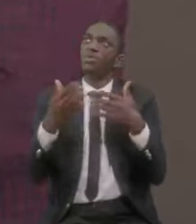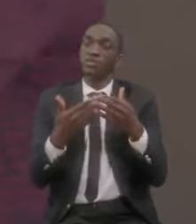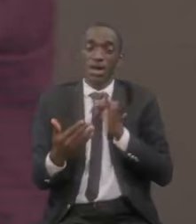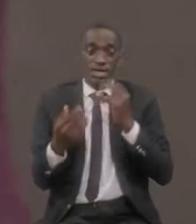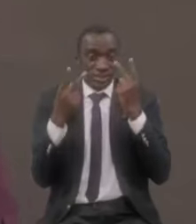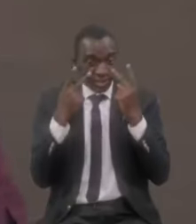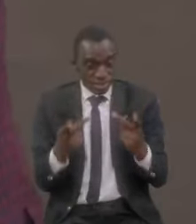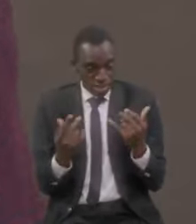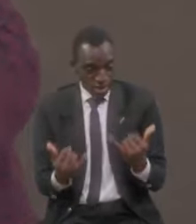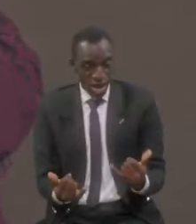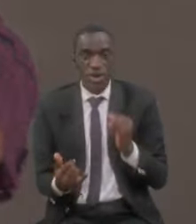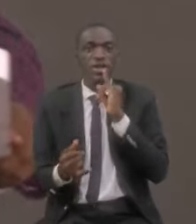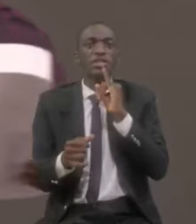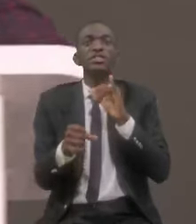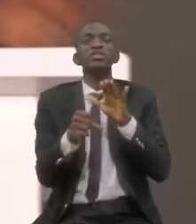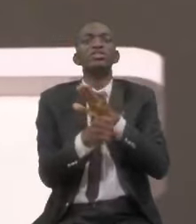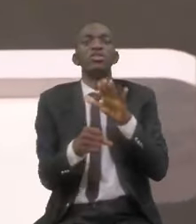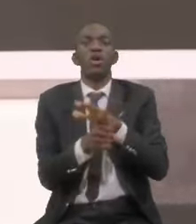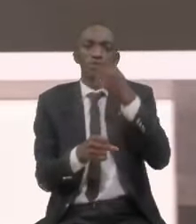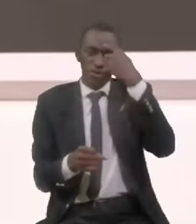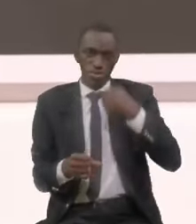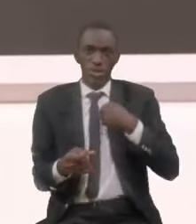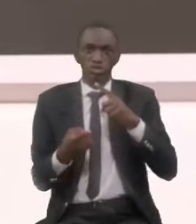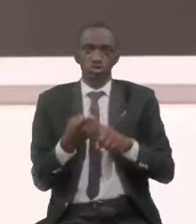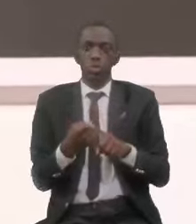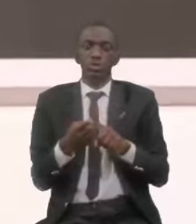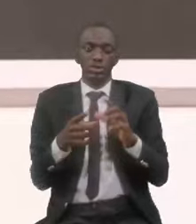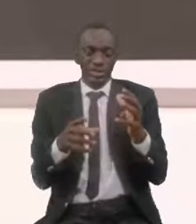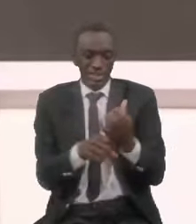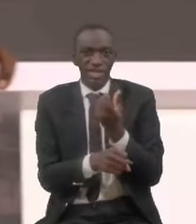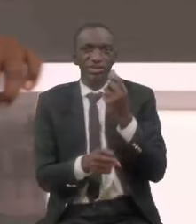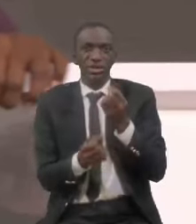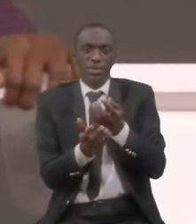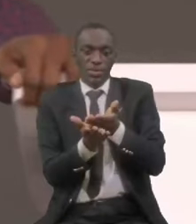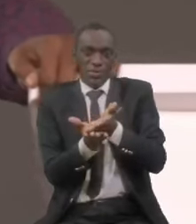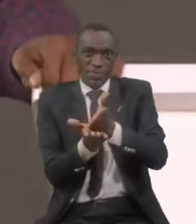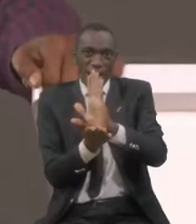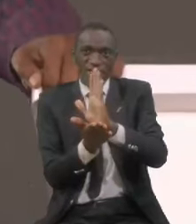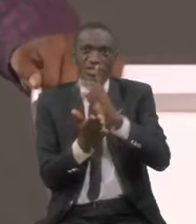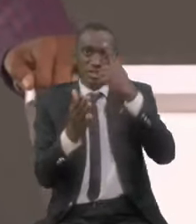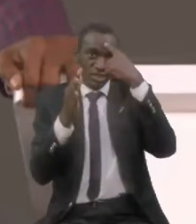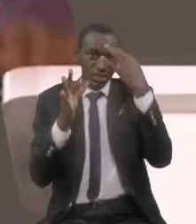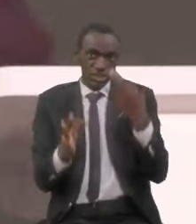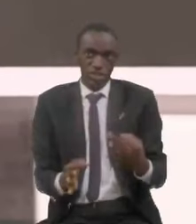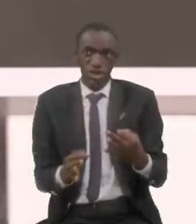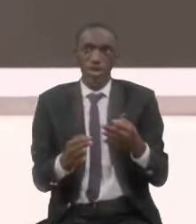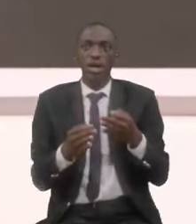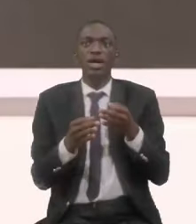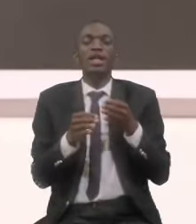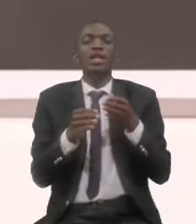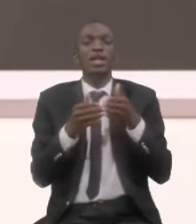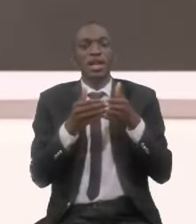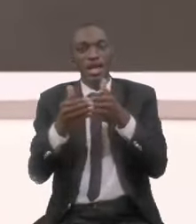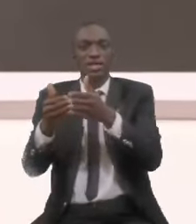suffisant pour moi pour que je prenne la bonne décision, conduite et guidée par le